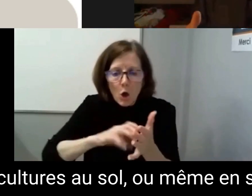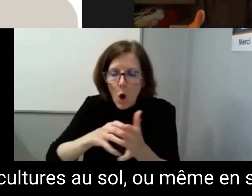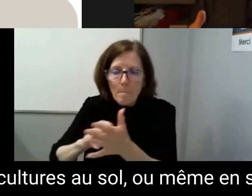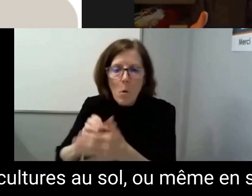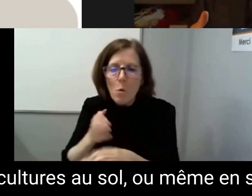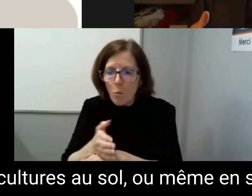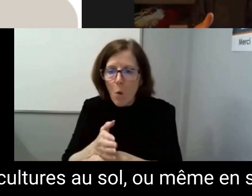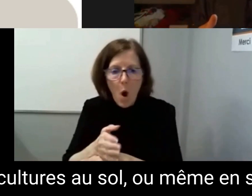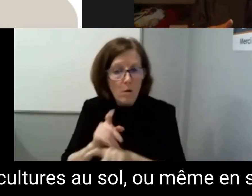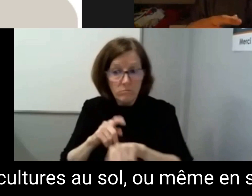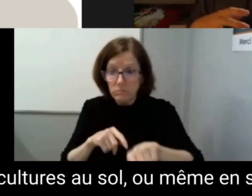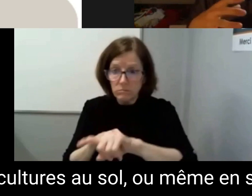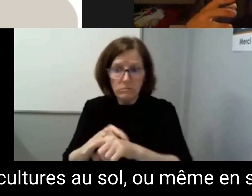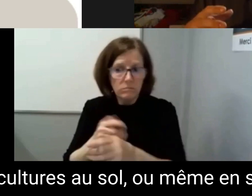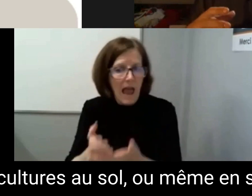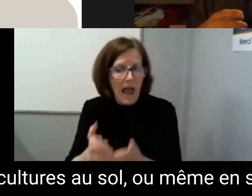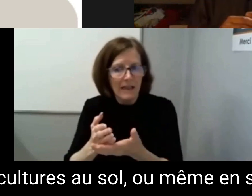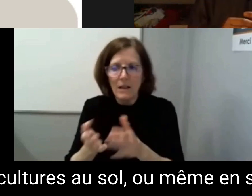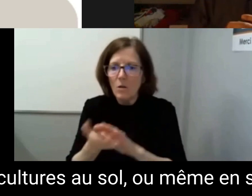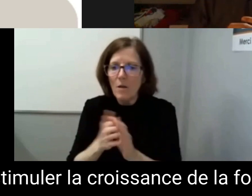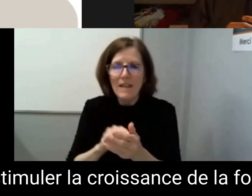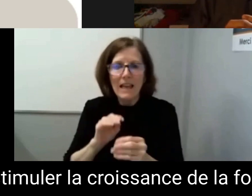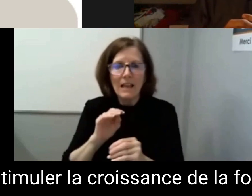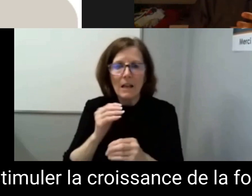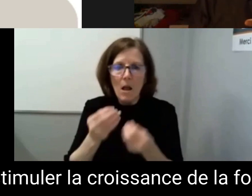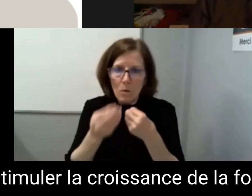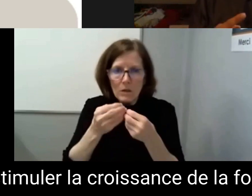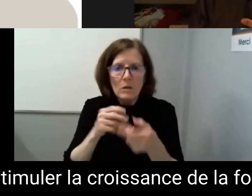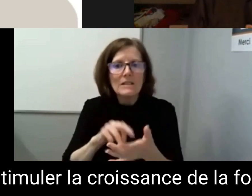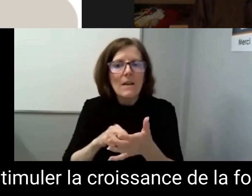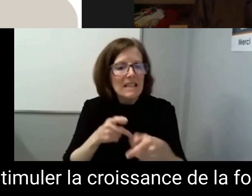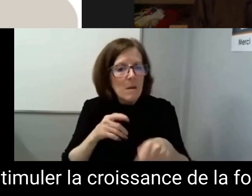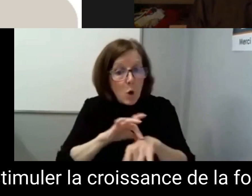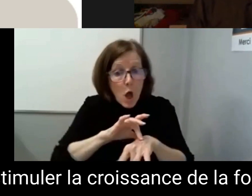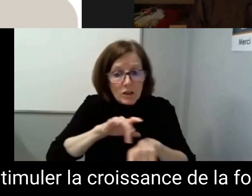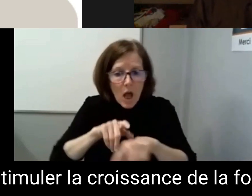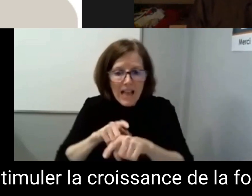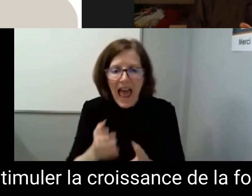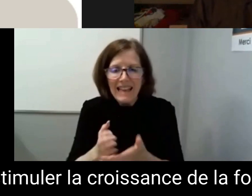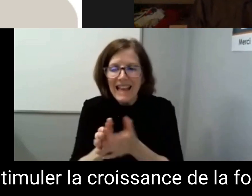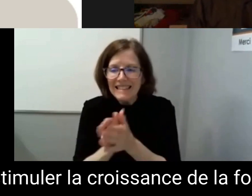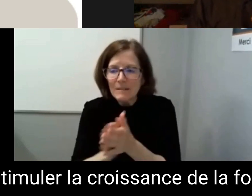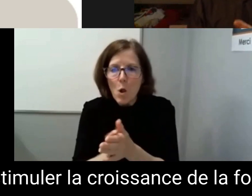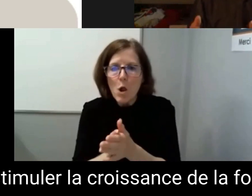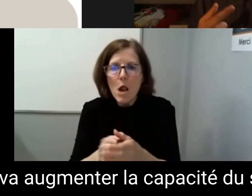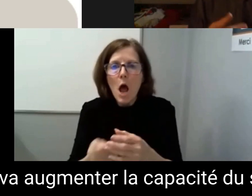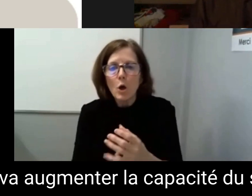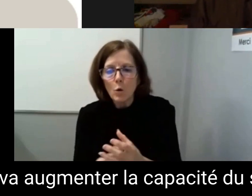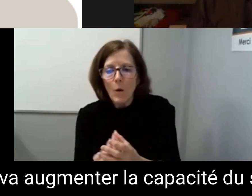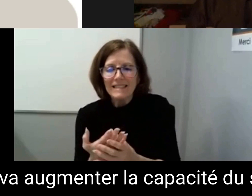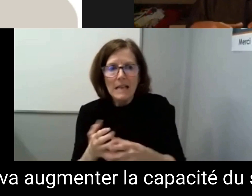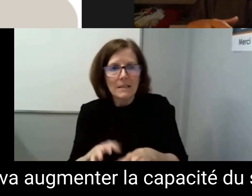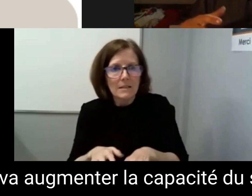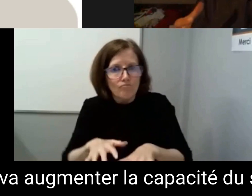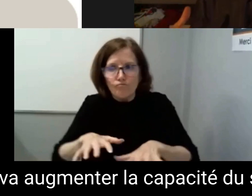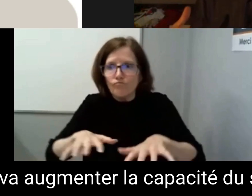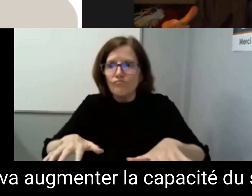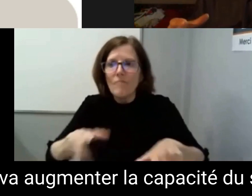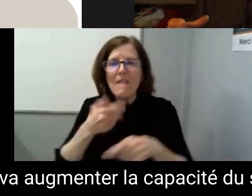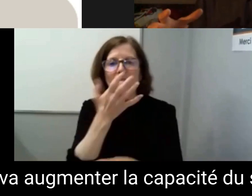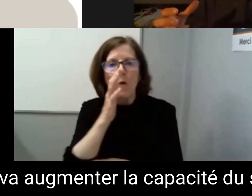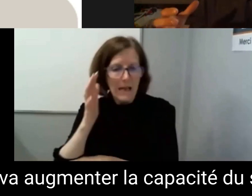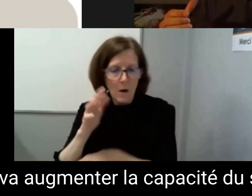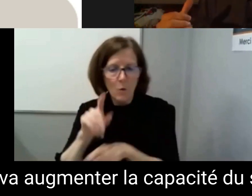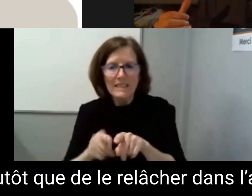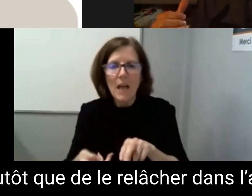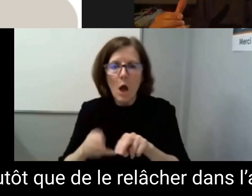qu'on intègre les cultures au sol ou même en surface, ça va nous aider à stimuler la croissance de la forêt. Puis encore une fois, ça va augmenter la